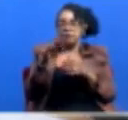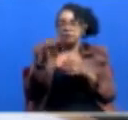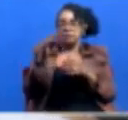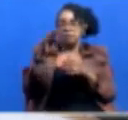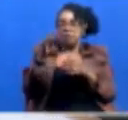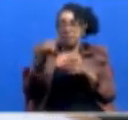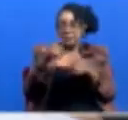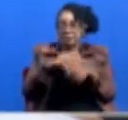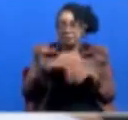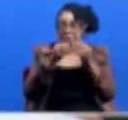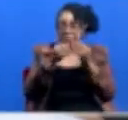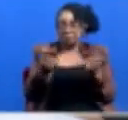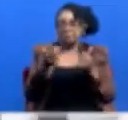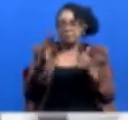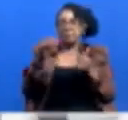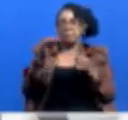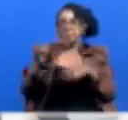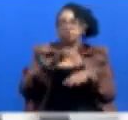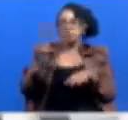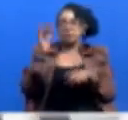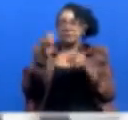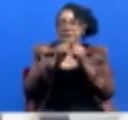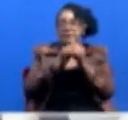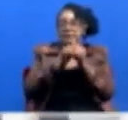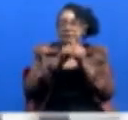baada ya kuifunga Mishuki technical point